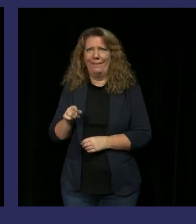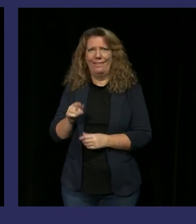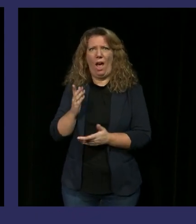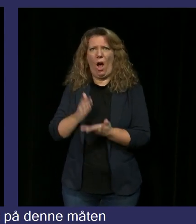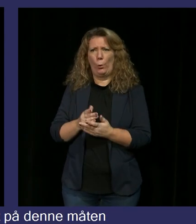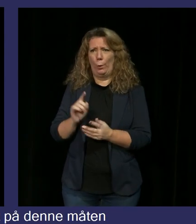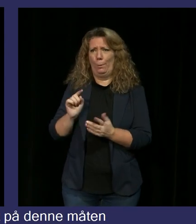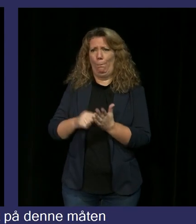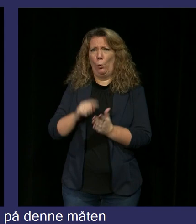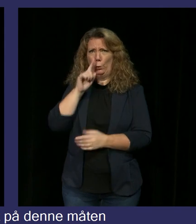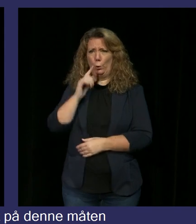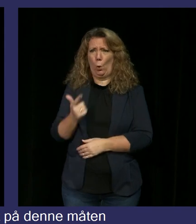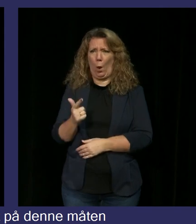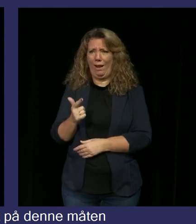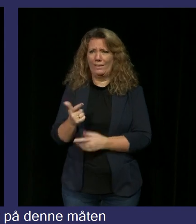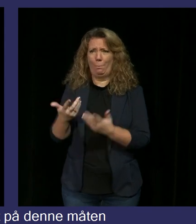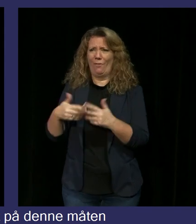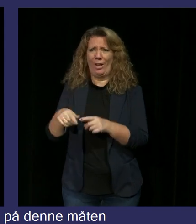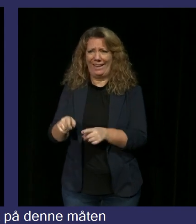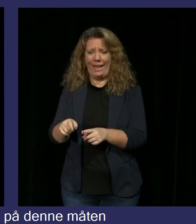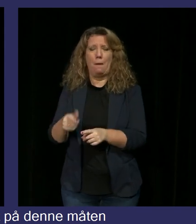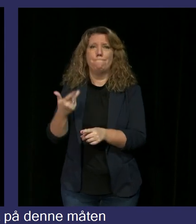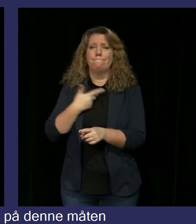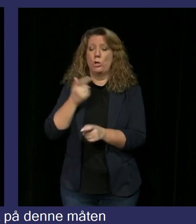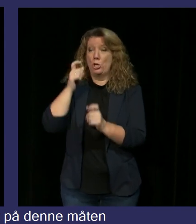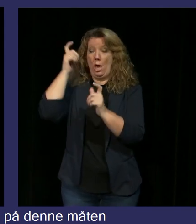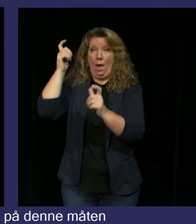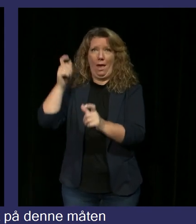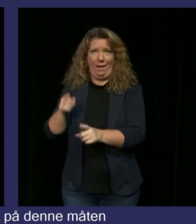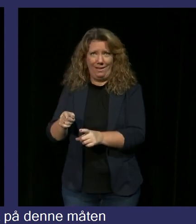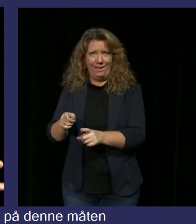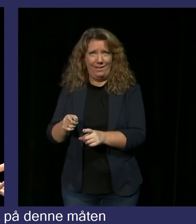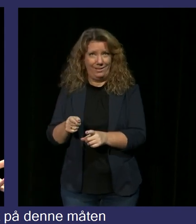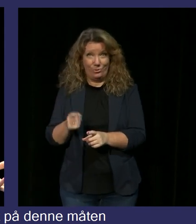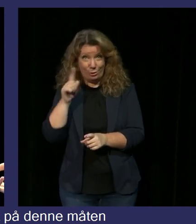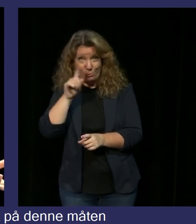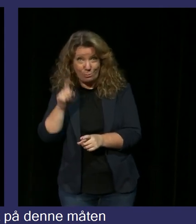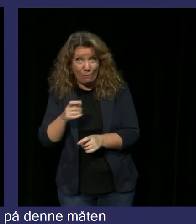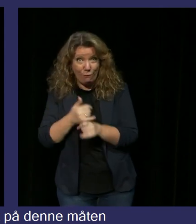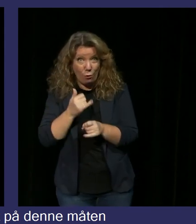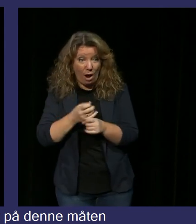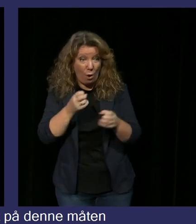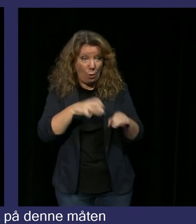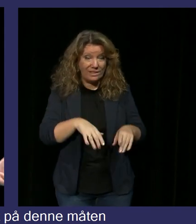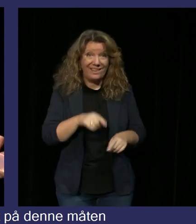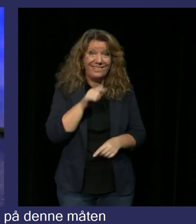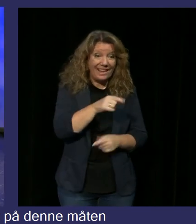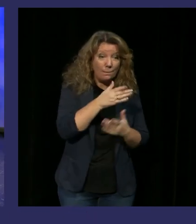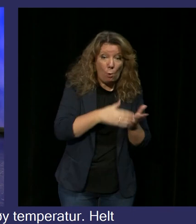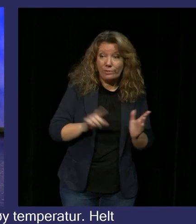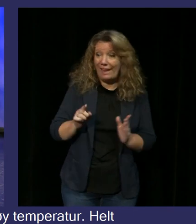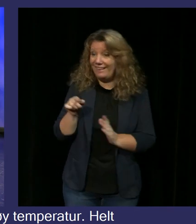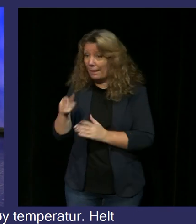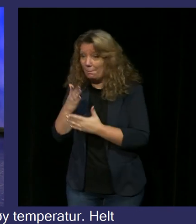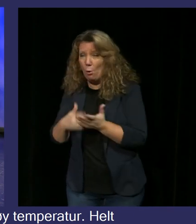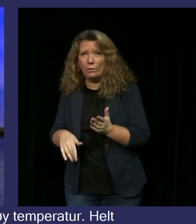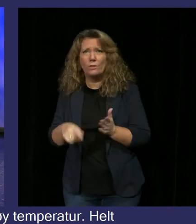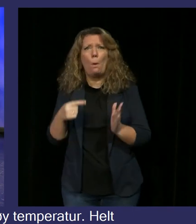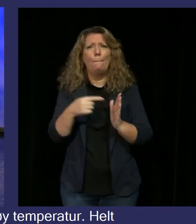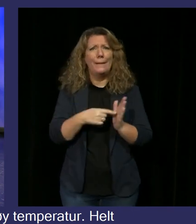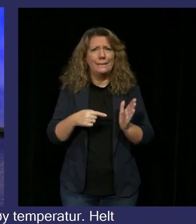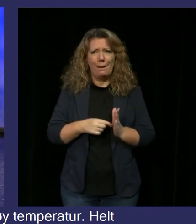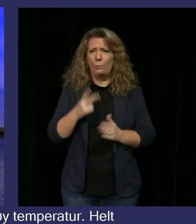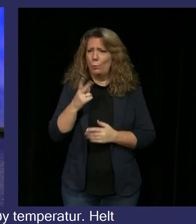rundt. Og da det snakk om sånn, skal vi løse det på denne måten, eller på denne måten? Sånn helt sånn prinsipielt, to helt forskjellige innganger til det. Og